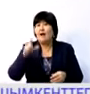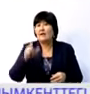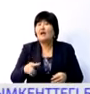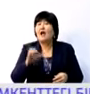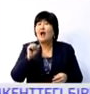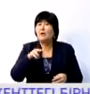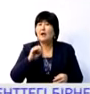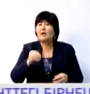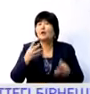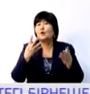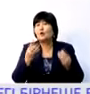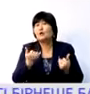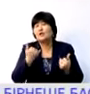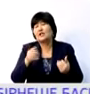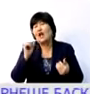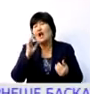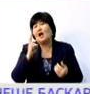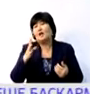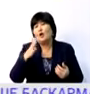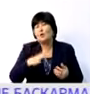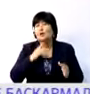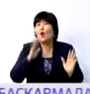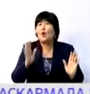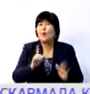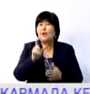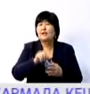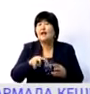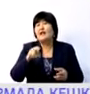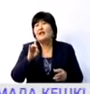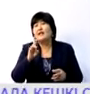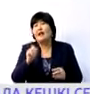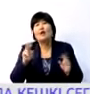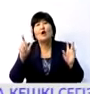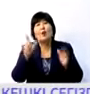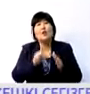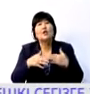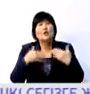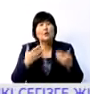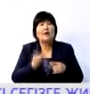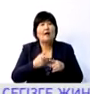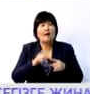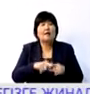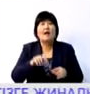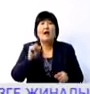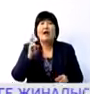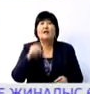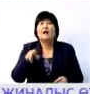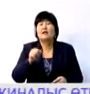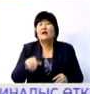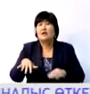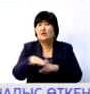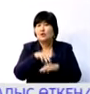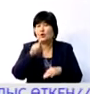Аманат күн кешемін ақын боп, өзегімде өлеңім секілді лирикалық өлеңдерін оқыды. Ал Анадолы еліндегі жұрсүйер